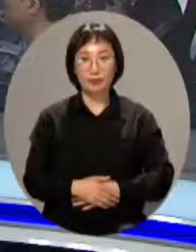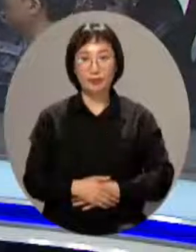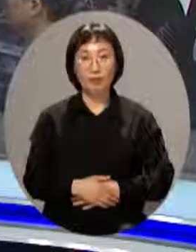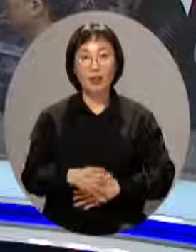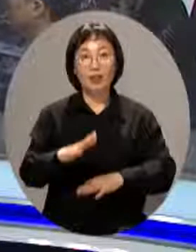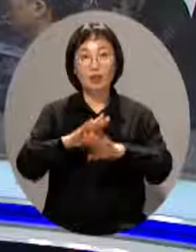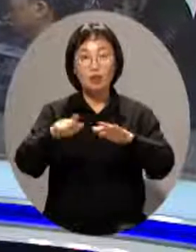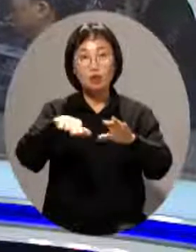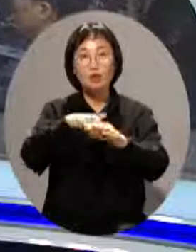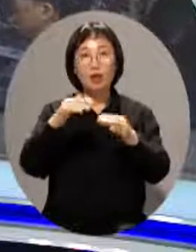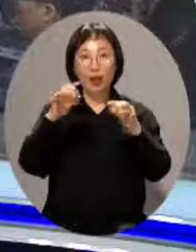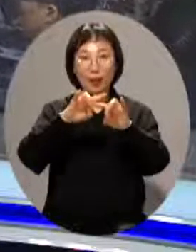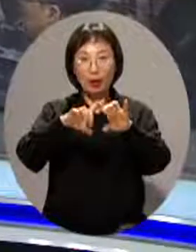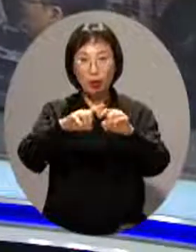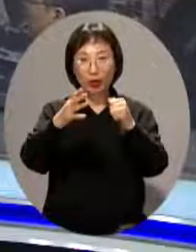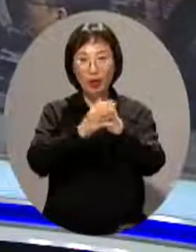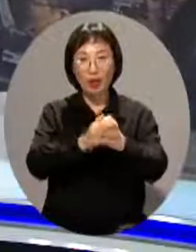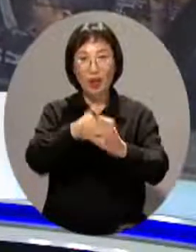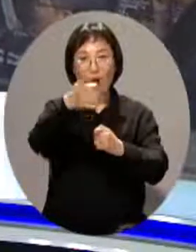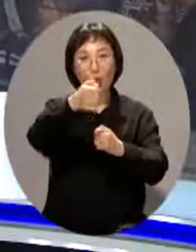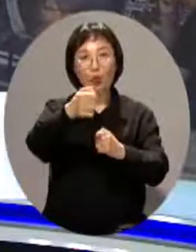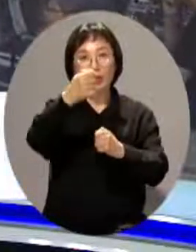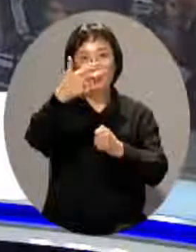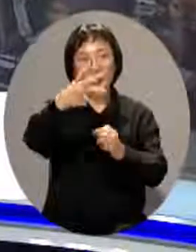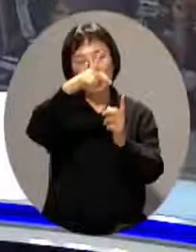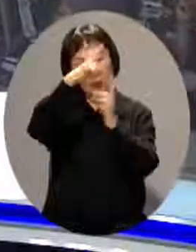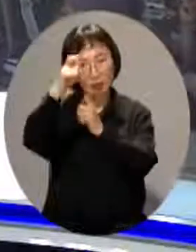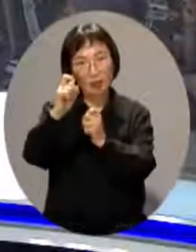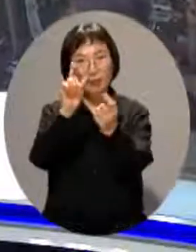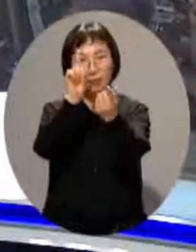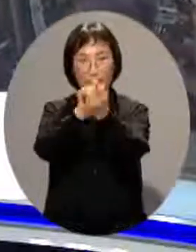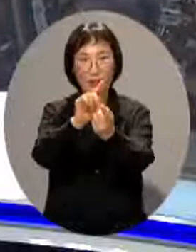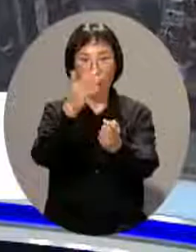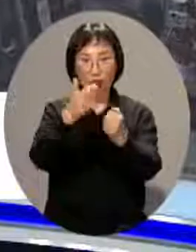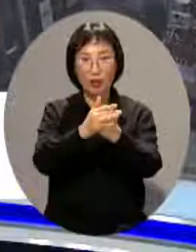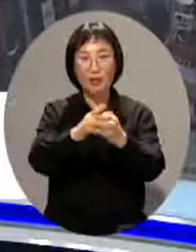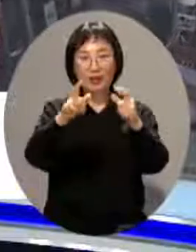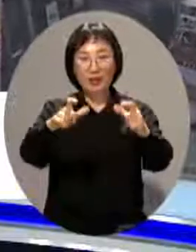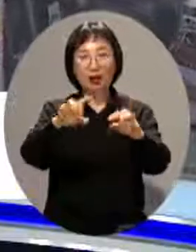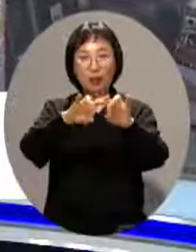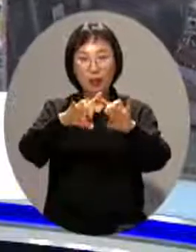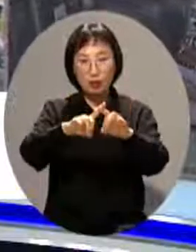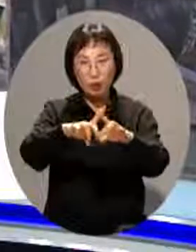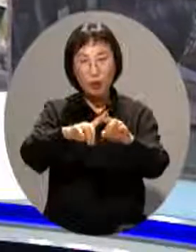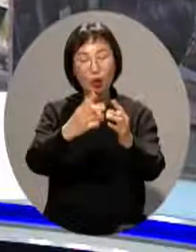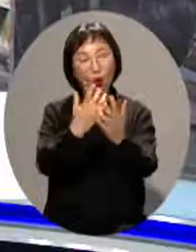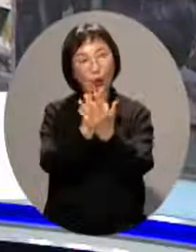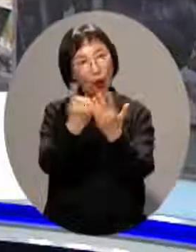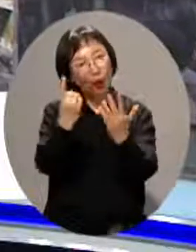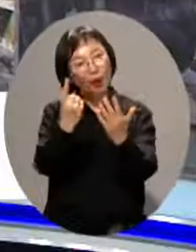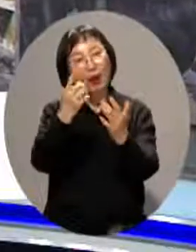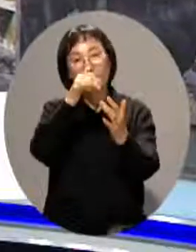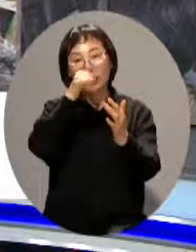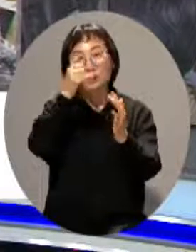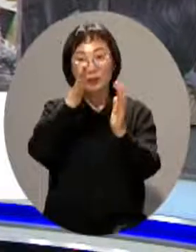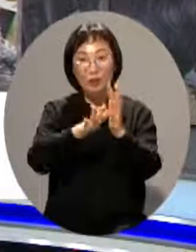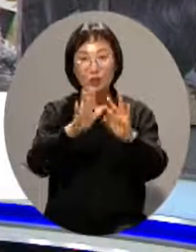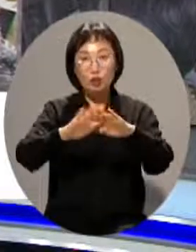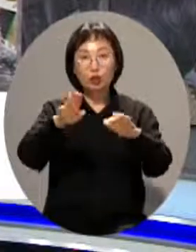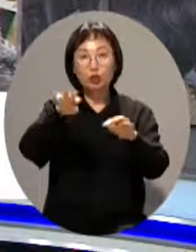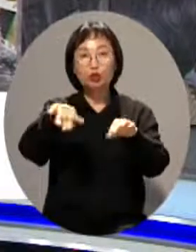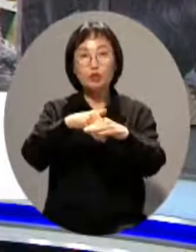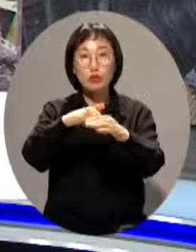전주보다 방송이 창사 50 7주년을 맞았습니다 지역방송 이 매면 받는 시대 전주보다 방송은